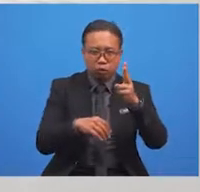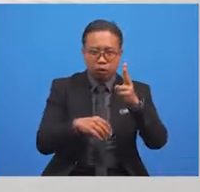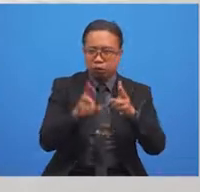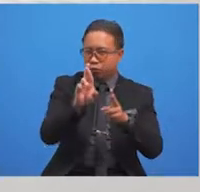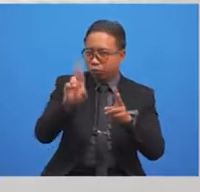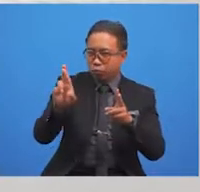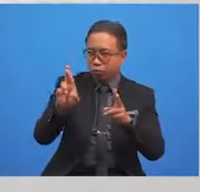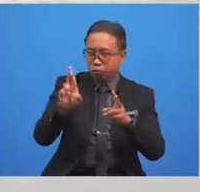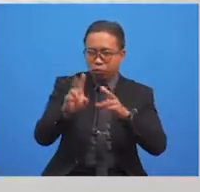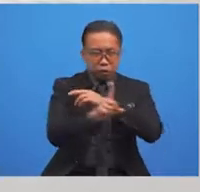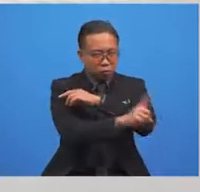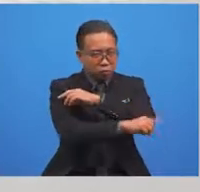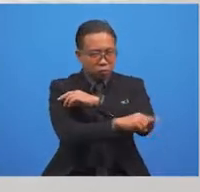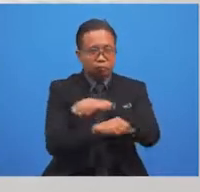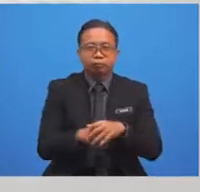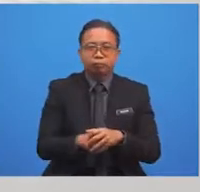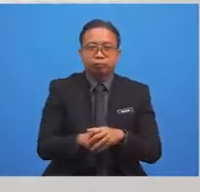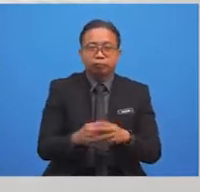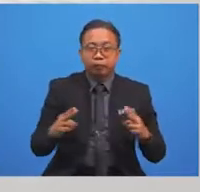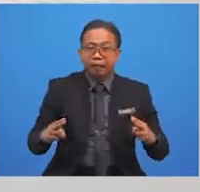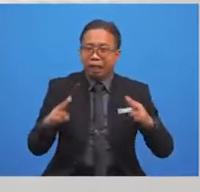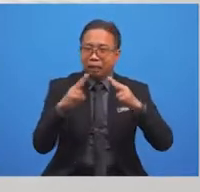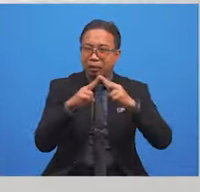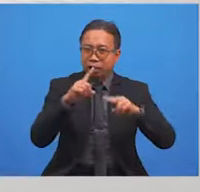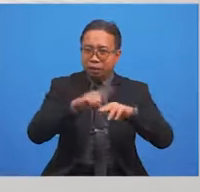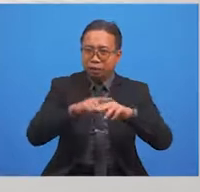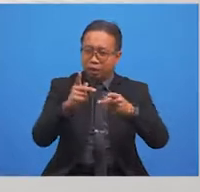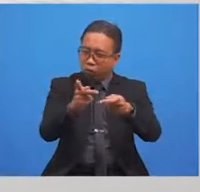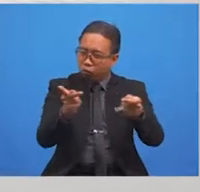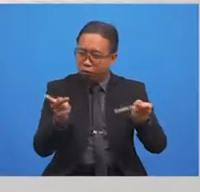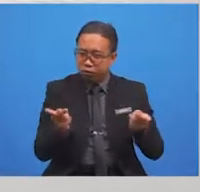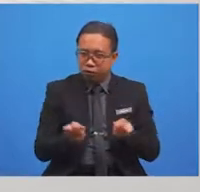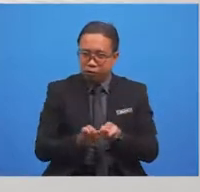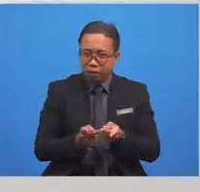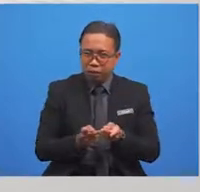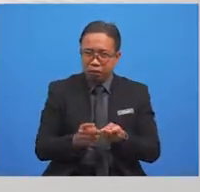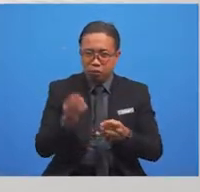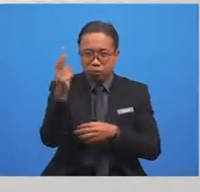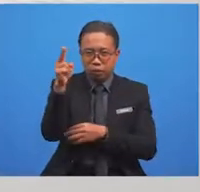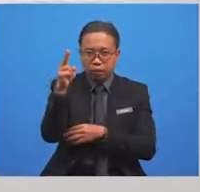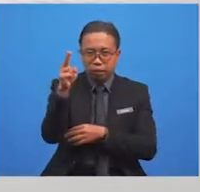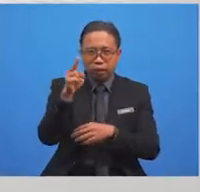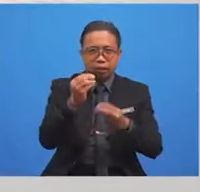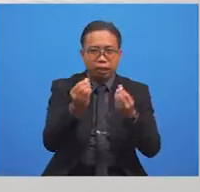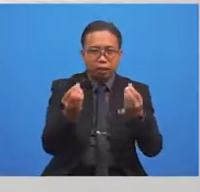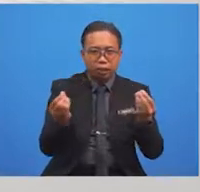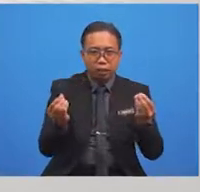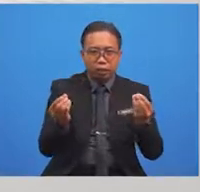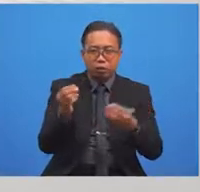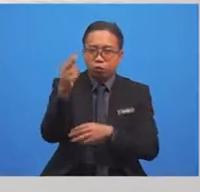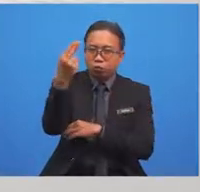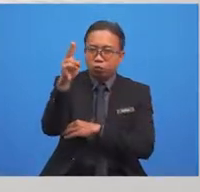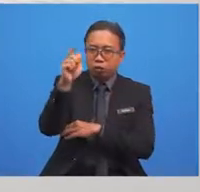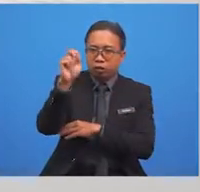12,300 ekor. Habitat orang utan adalah di kawasan hutan tanah, hutan tropika,